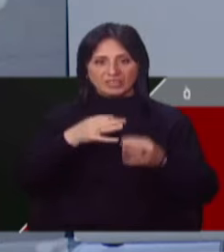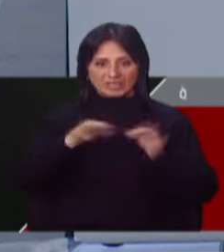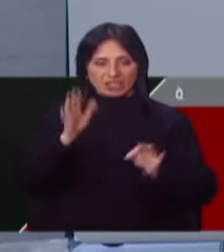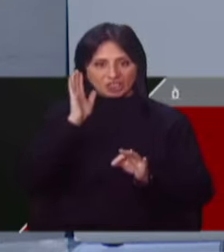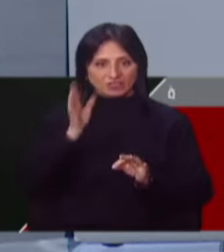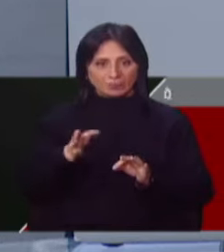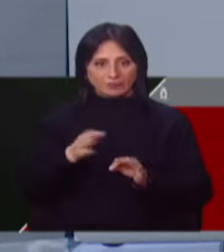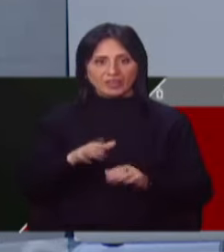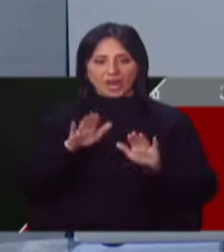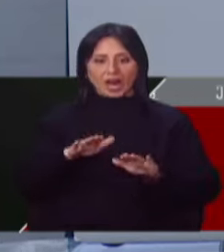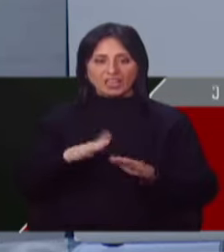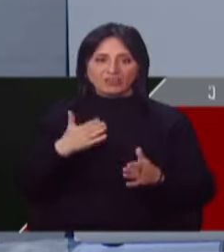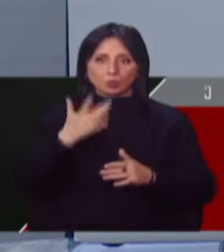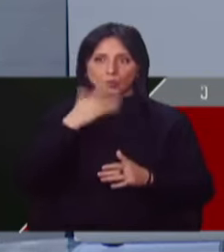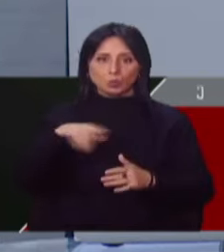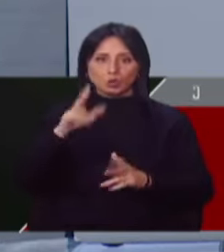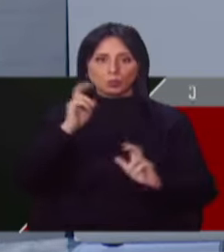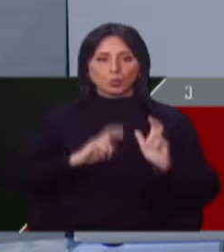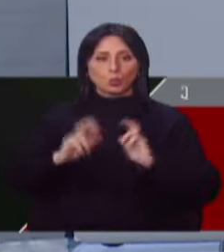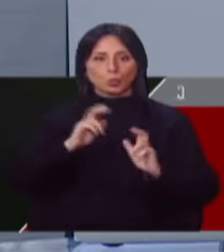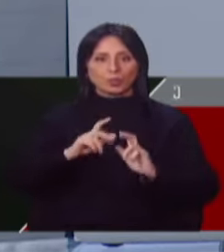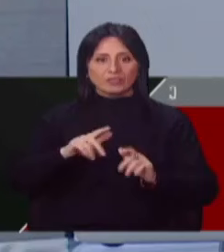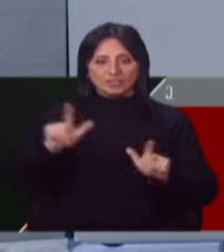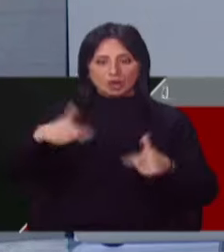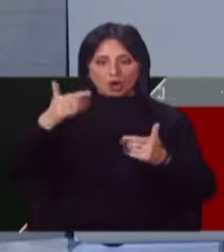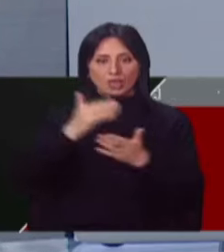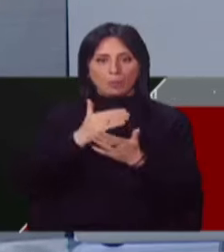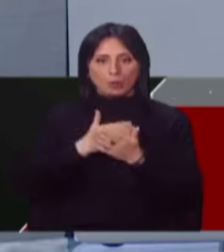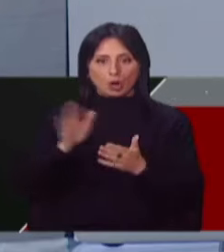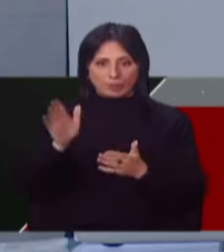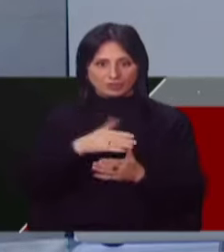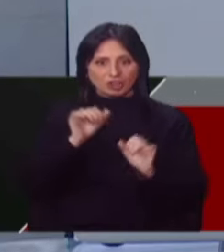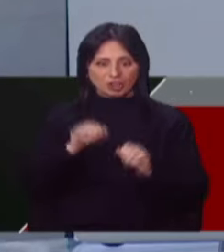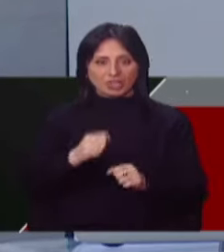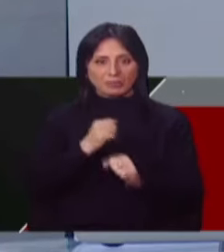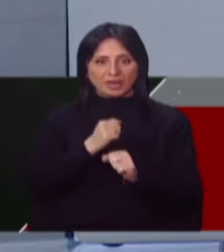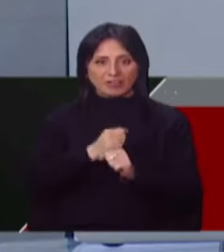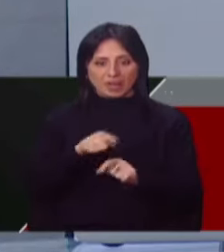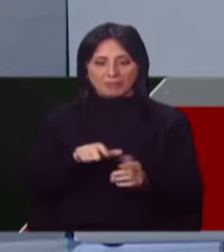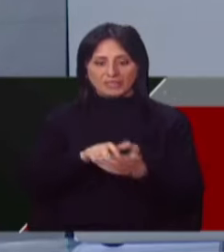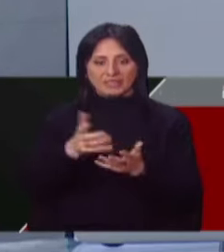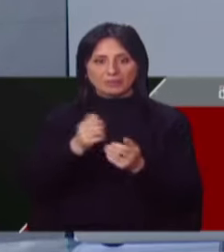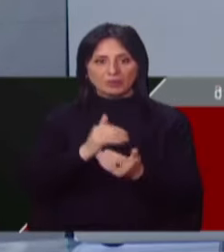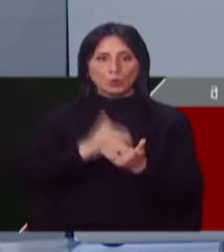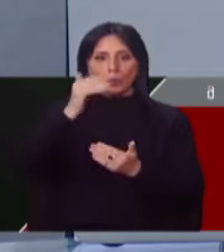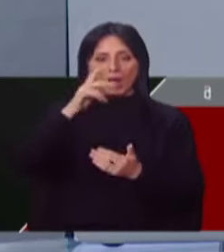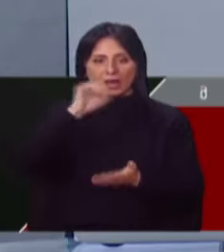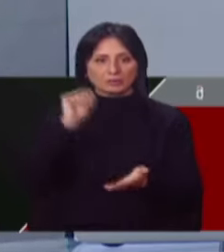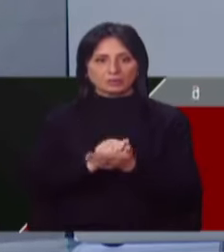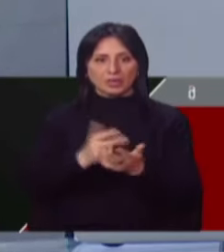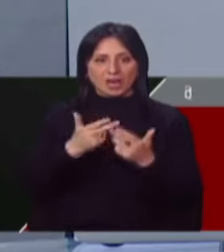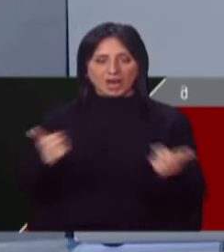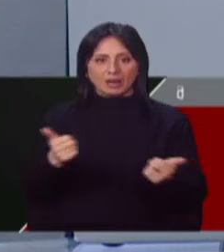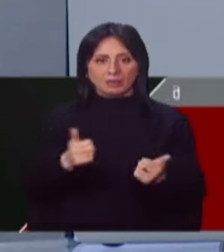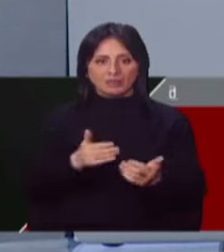шабик. Неба адголо привту утсходить с университет обши онлайн программе бис кавли сейчас злоба бис данер коста амгзит михебули умагле си ганглебис бис агиаре